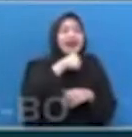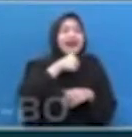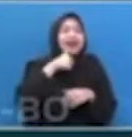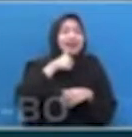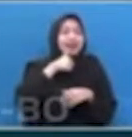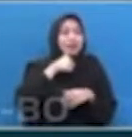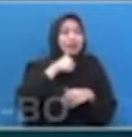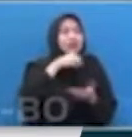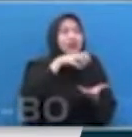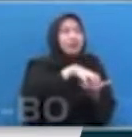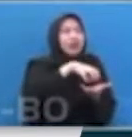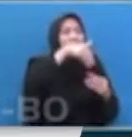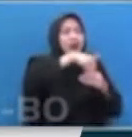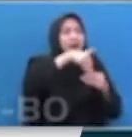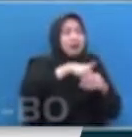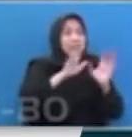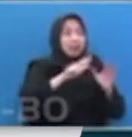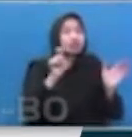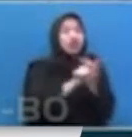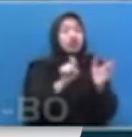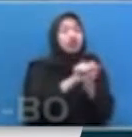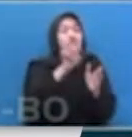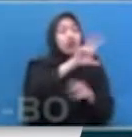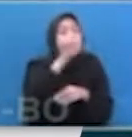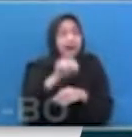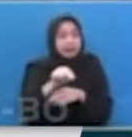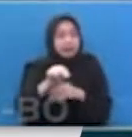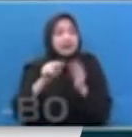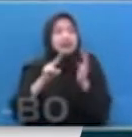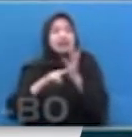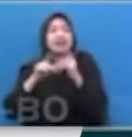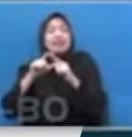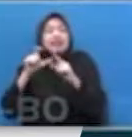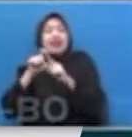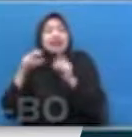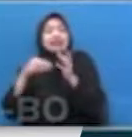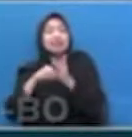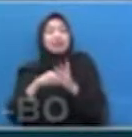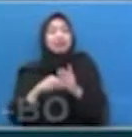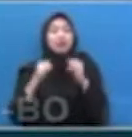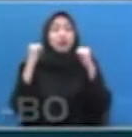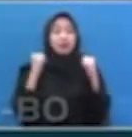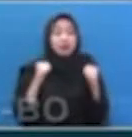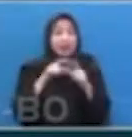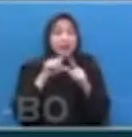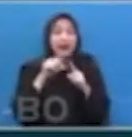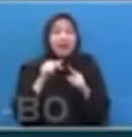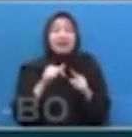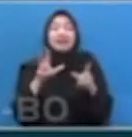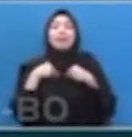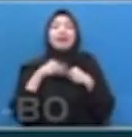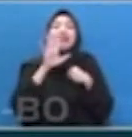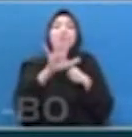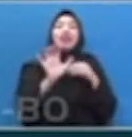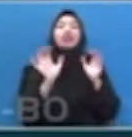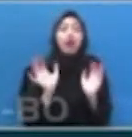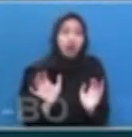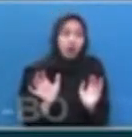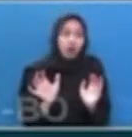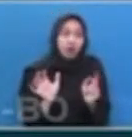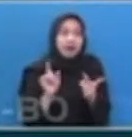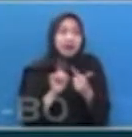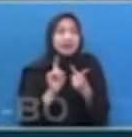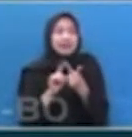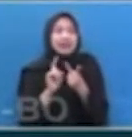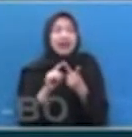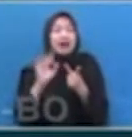Pengamat politik Burhanuddin Muhtadi menduga pencapresan Anies Baswedan oleh Nasdem ialah untuk menambal suara partai yang dipimpin Surya Paloh itu di